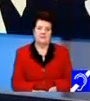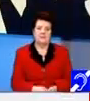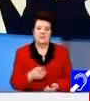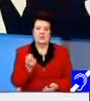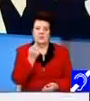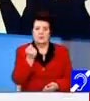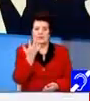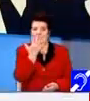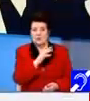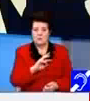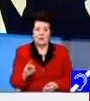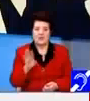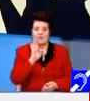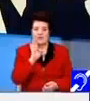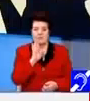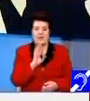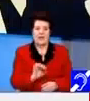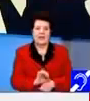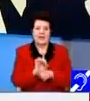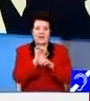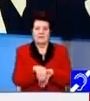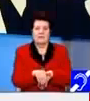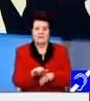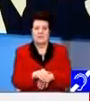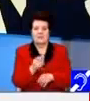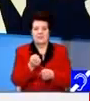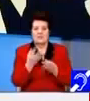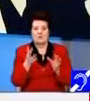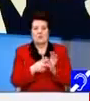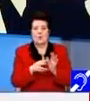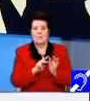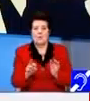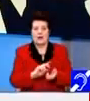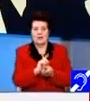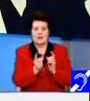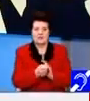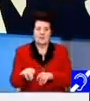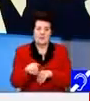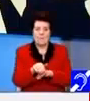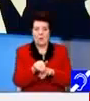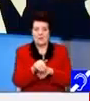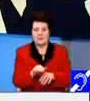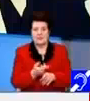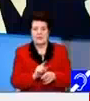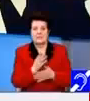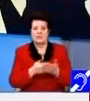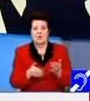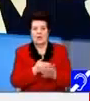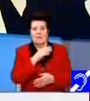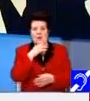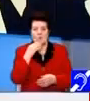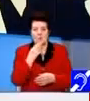Cel puțin 5 milioane de femei au făcut grevă în Spania. Ziua de 8 martie a fost transformată într-o acțiune de protest care a dus la anularea mai